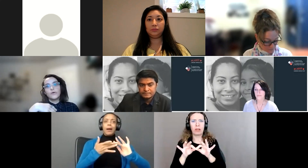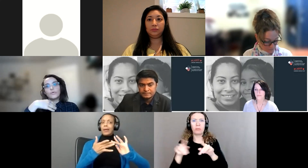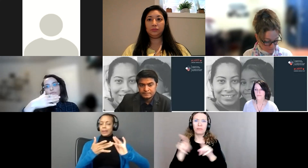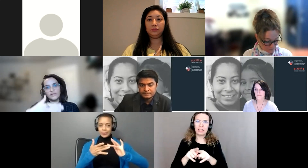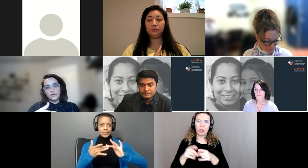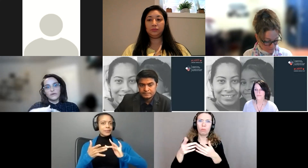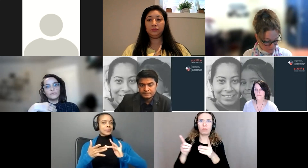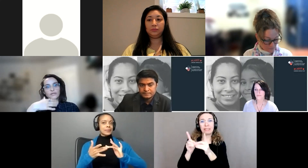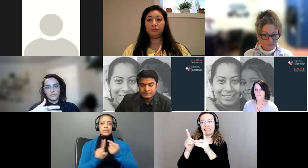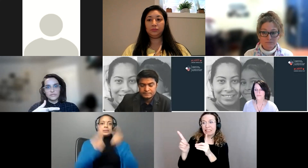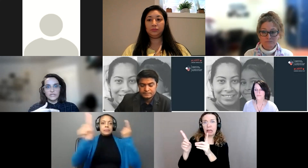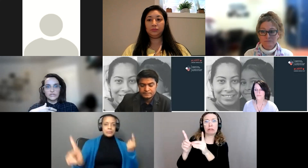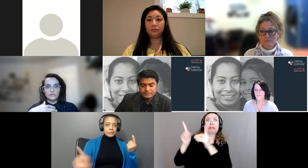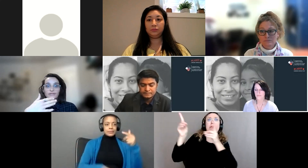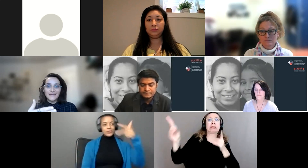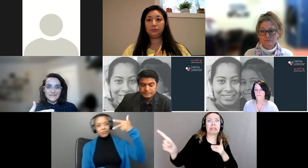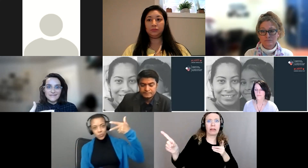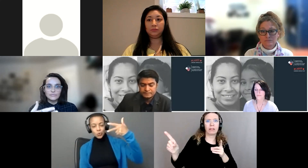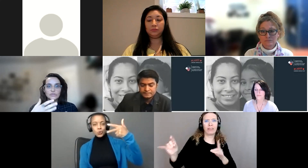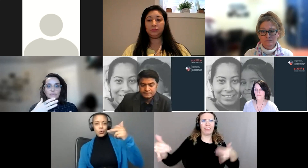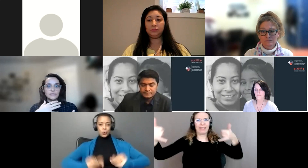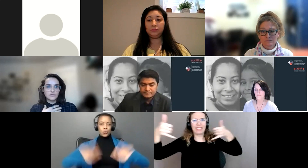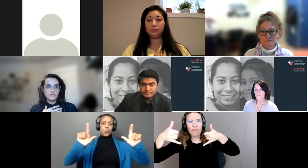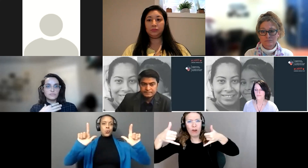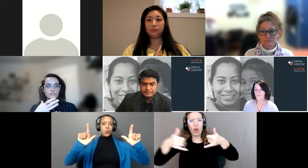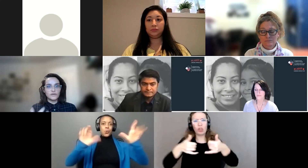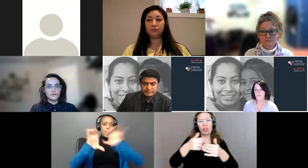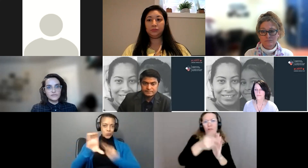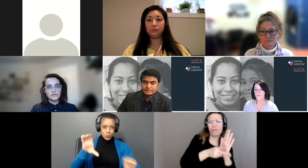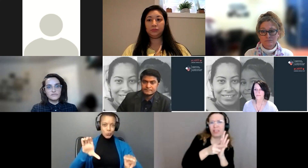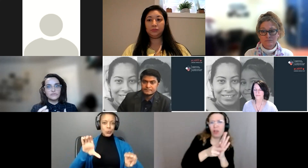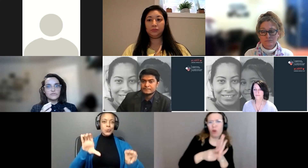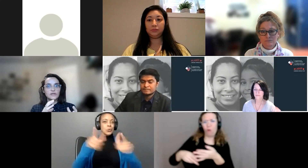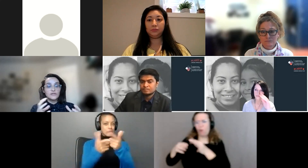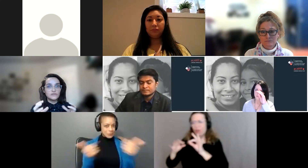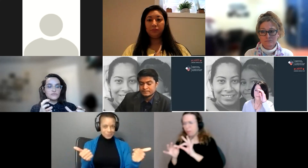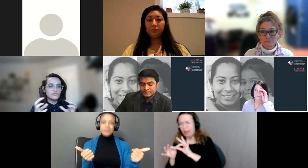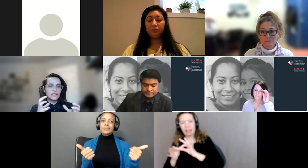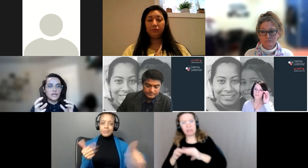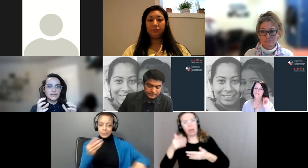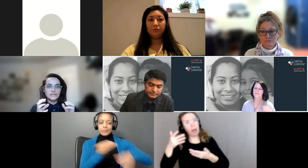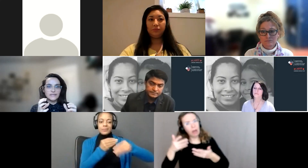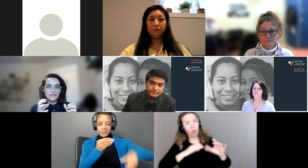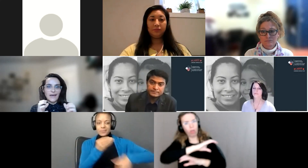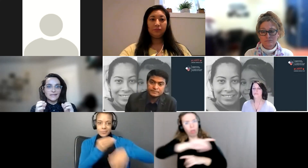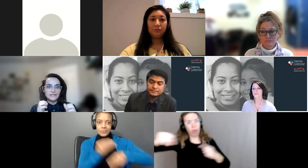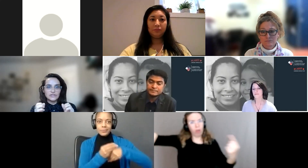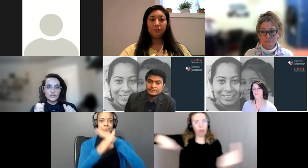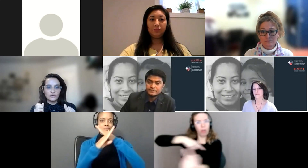ce téléphone, vidéo, interprétation créée entre les différents pourvoyeurs de services, c'est